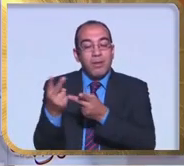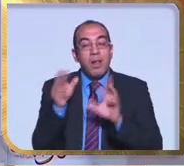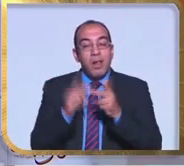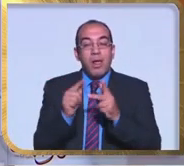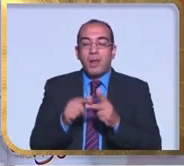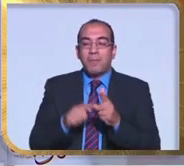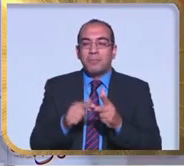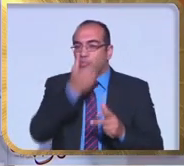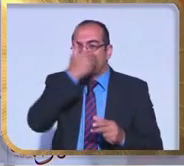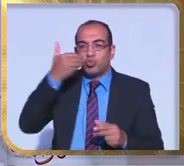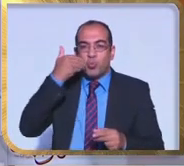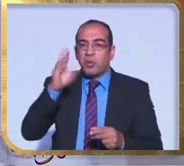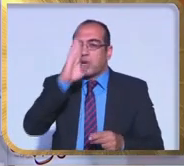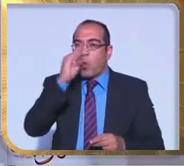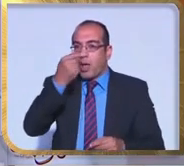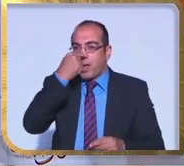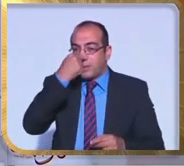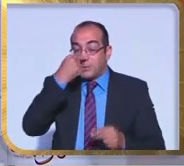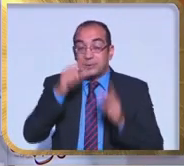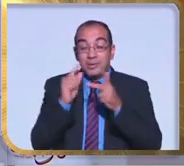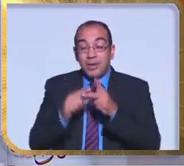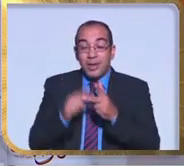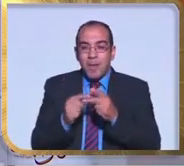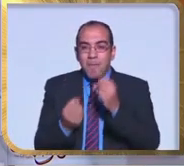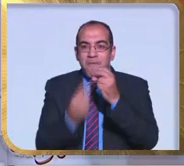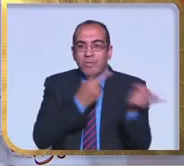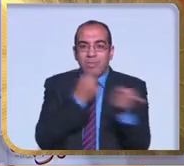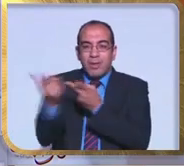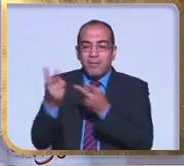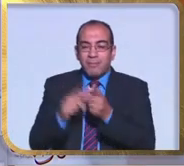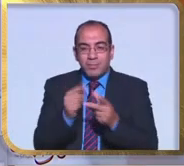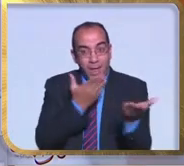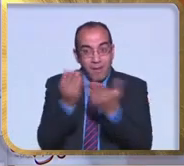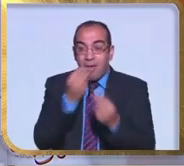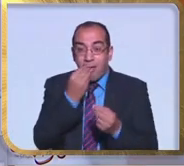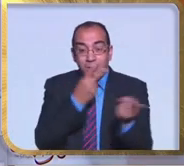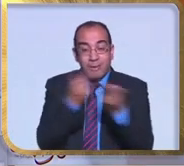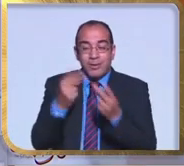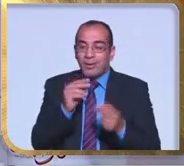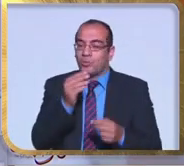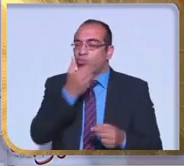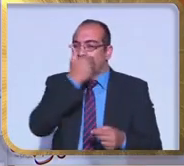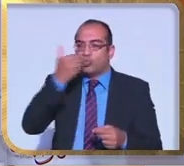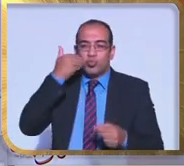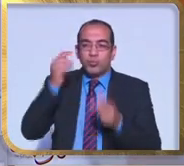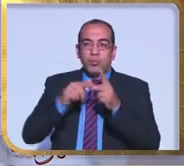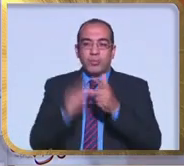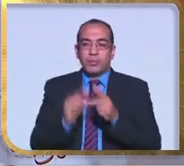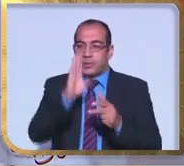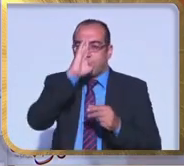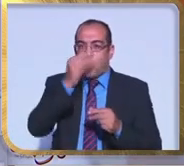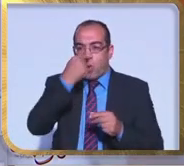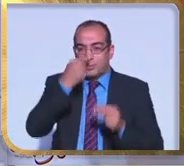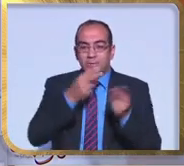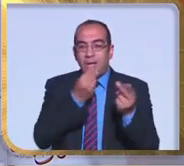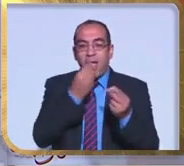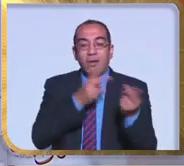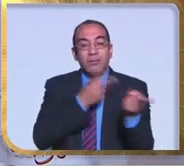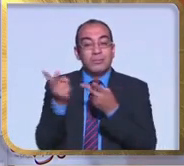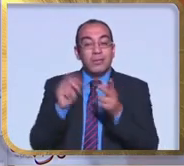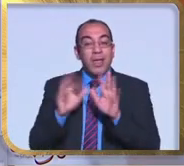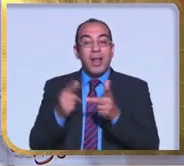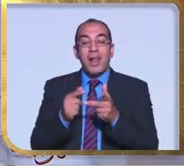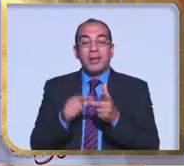وأنا أخشى من مشقة إن أنا ما أقدم له الأكل ما يرضاش يأكل عشان أنا صايم، وليس من إكرامه وأنا صايم